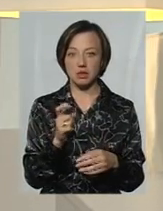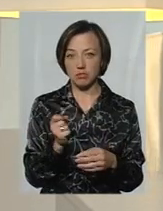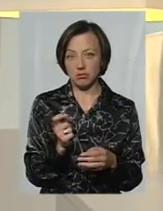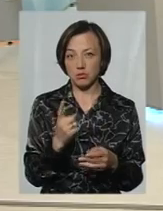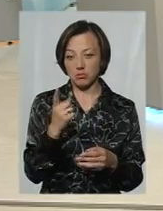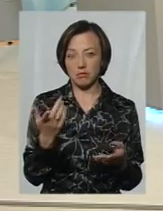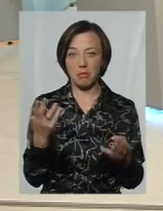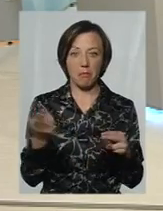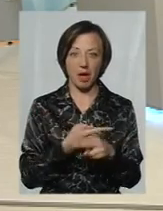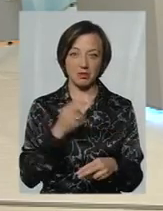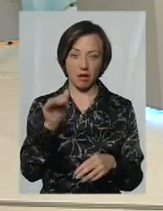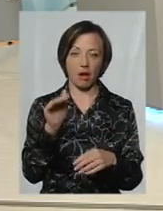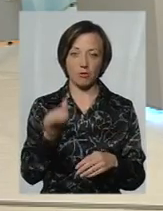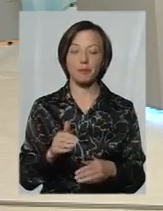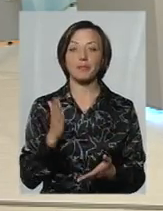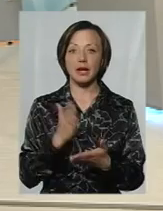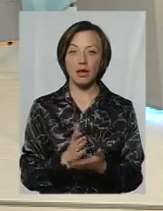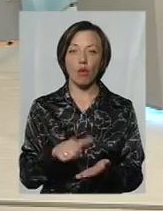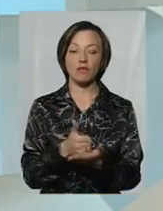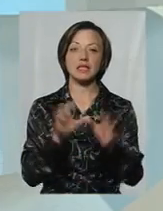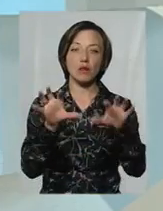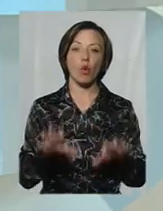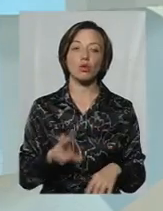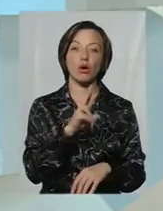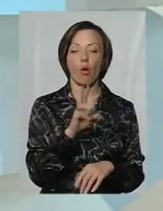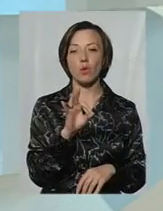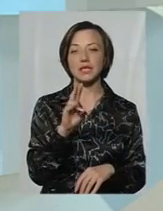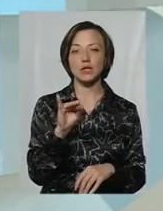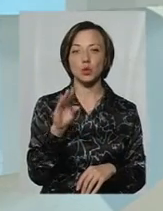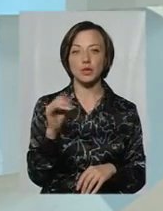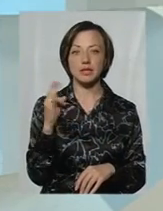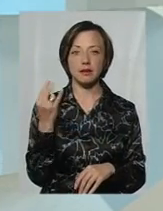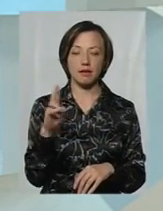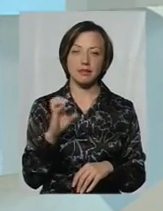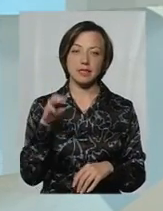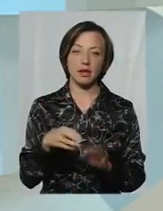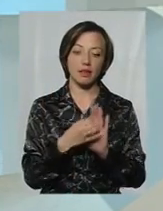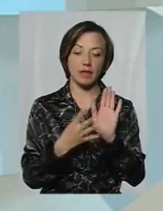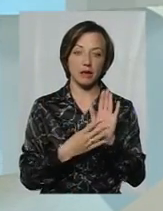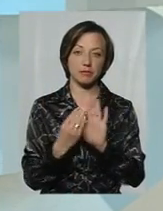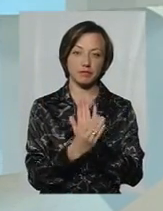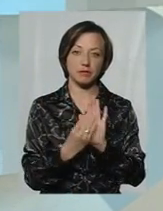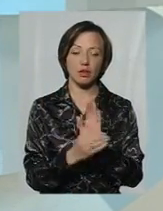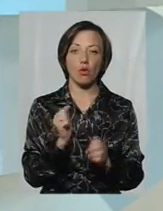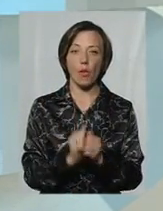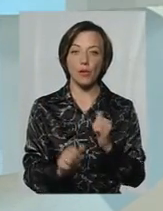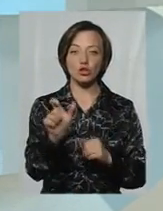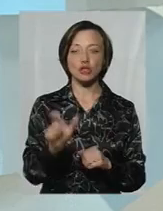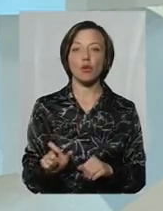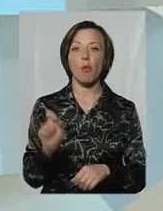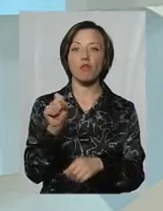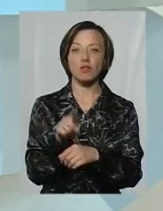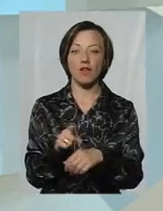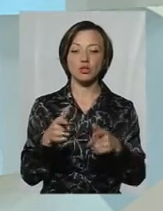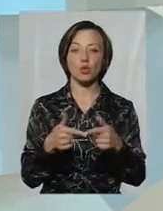нас є основний закон України – це Конституція. Зокрема, стаття 19 безпосередньо передбачає, що кожен